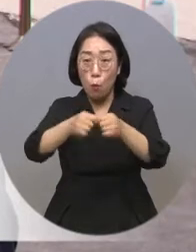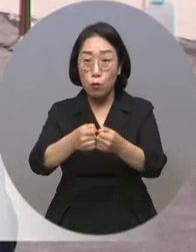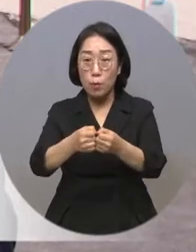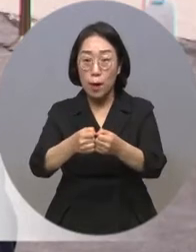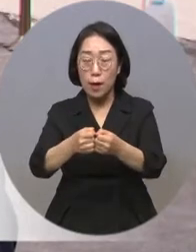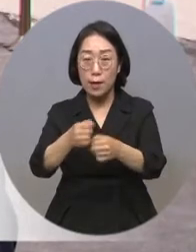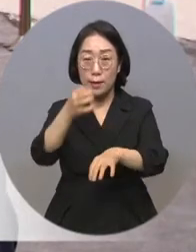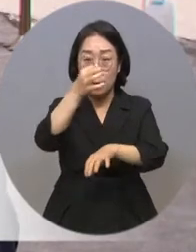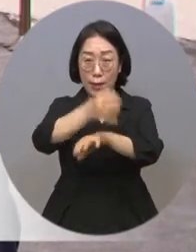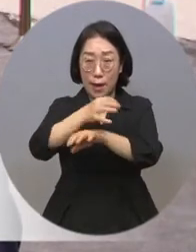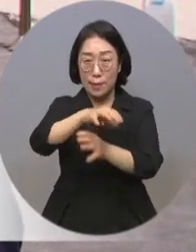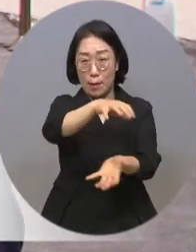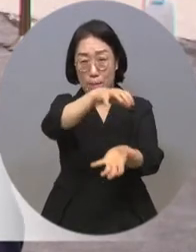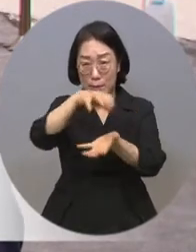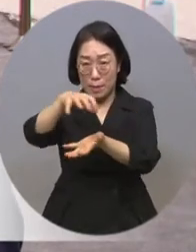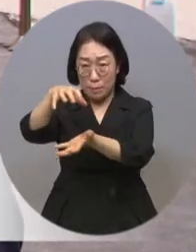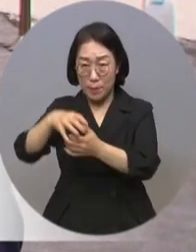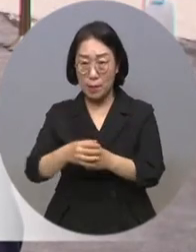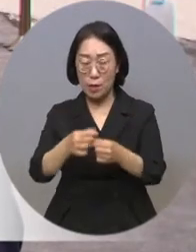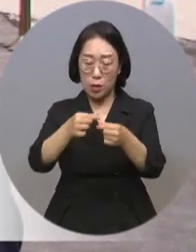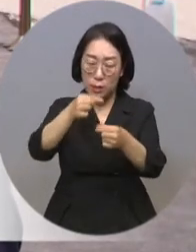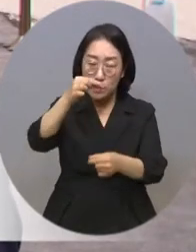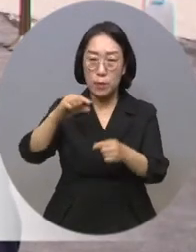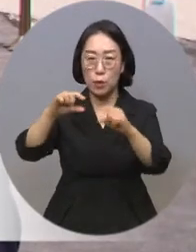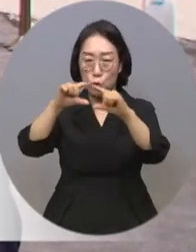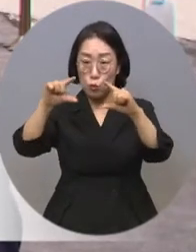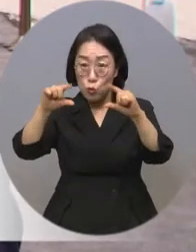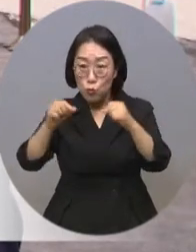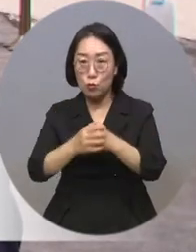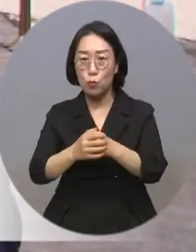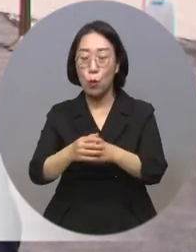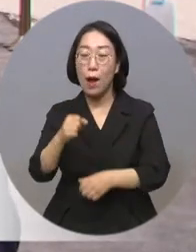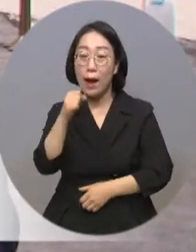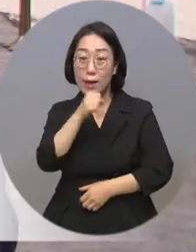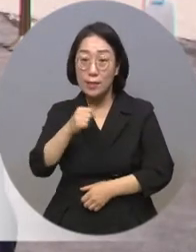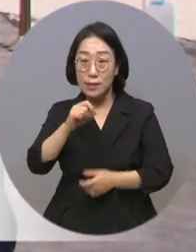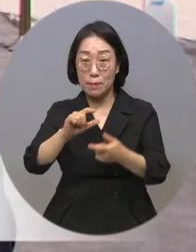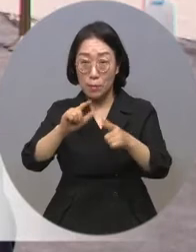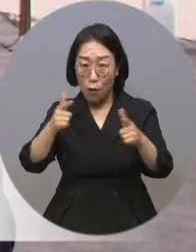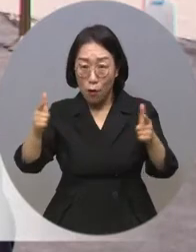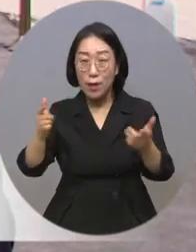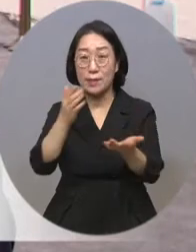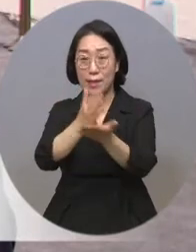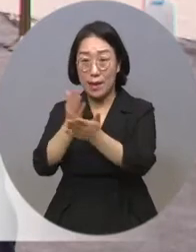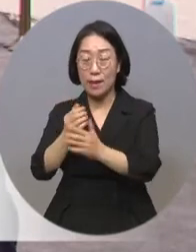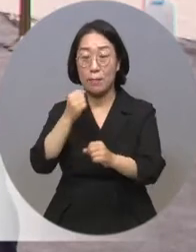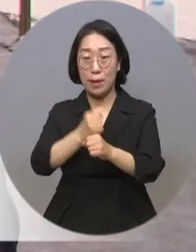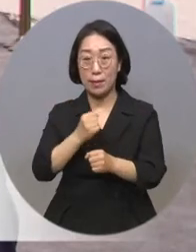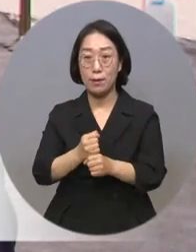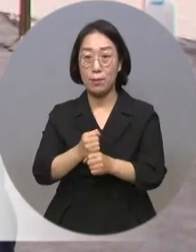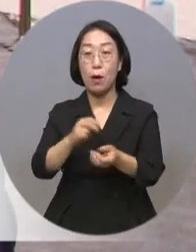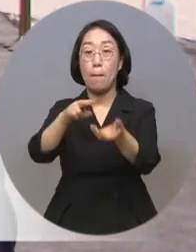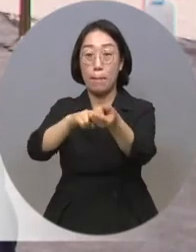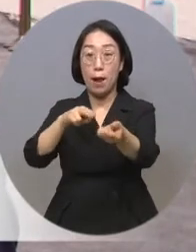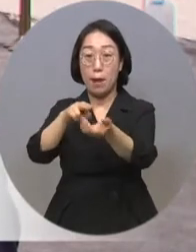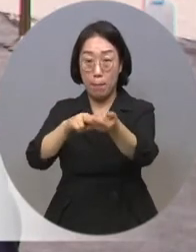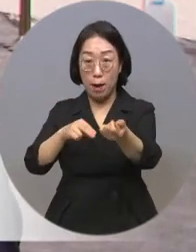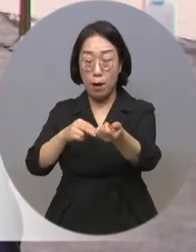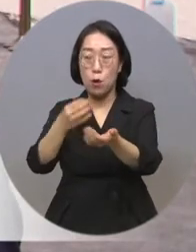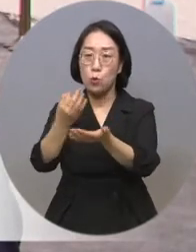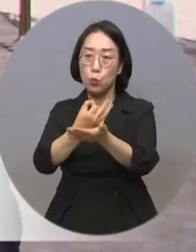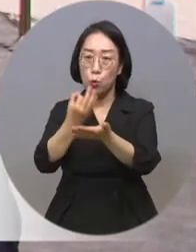수매해 고구마 스틱, 큐브, 아이스크림 등으로 다양하게 가공 판매하게 되면서 농가 소득을